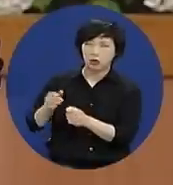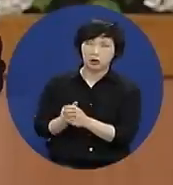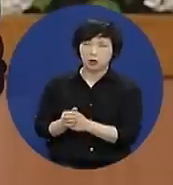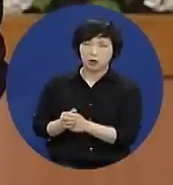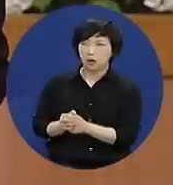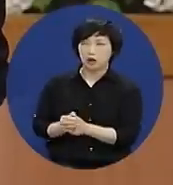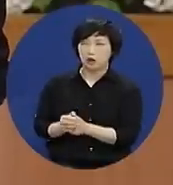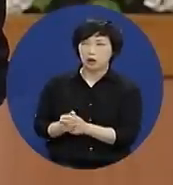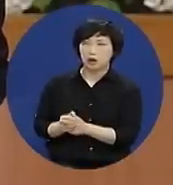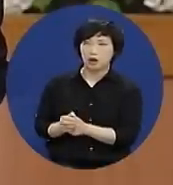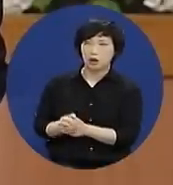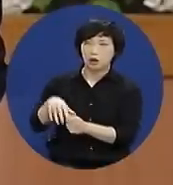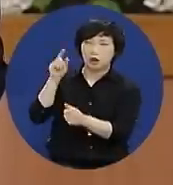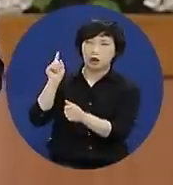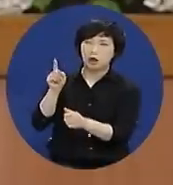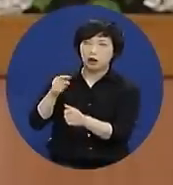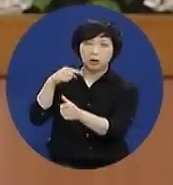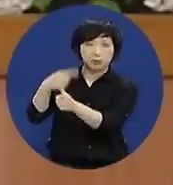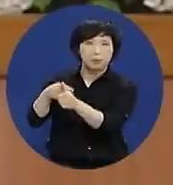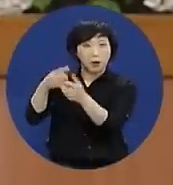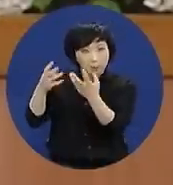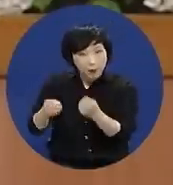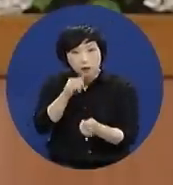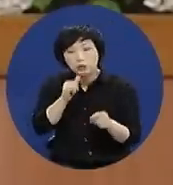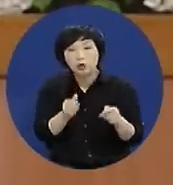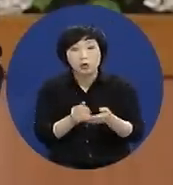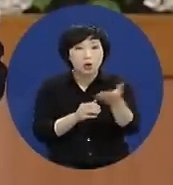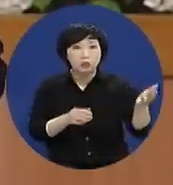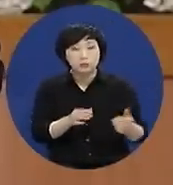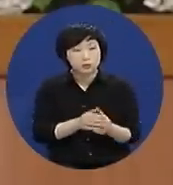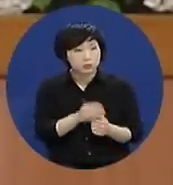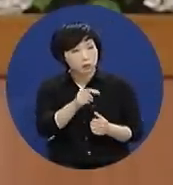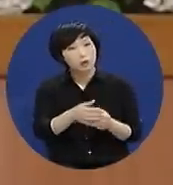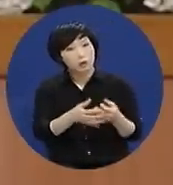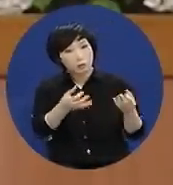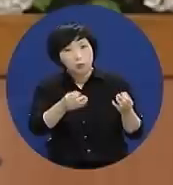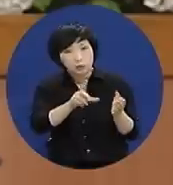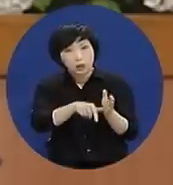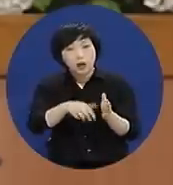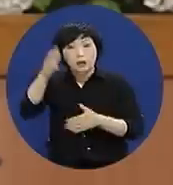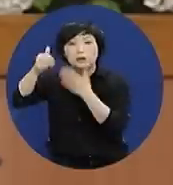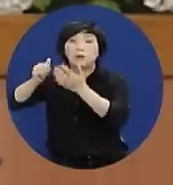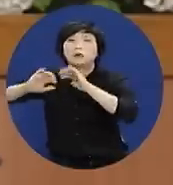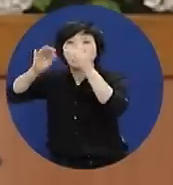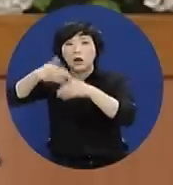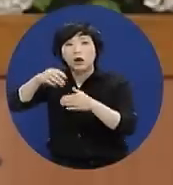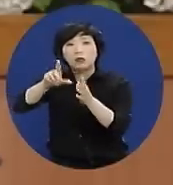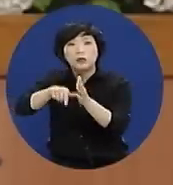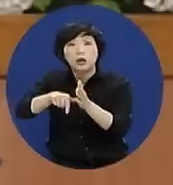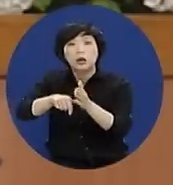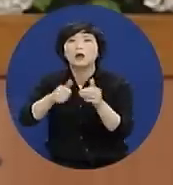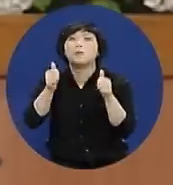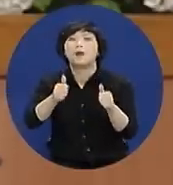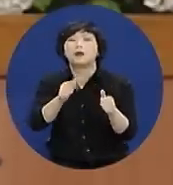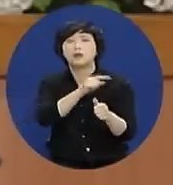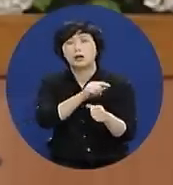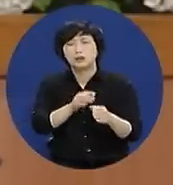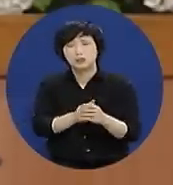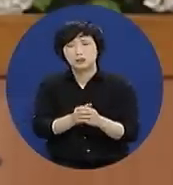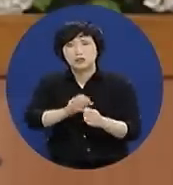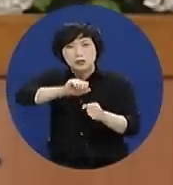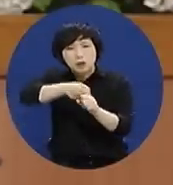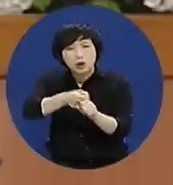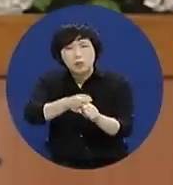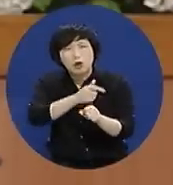ちょっとの誤ちを犯すと道徳的に責任をとって厳しく批判されますその批判を見る時